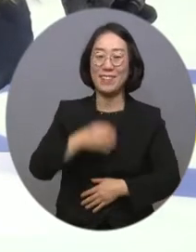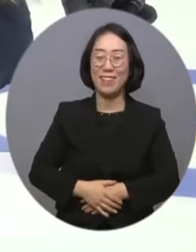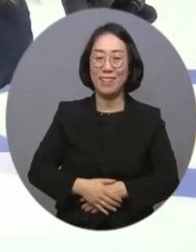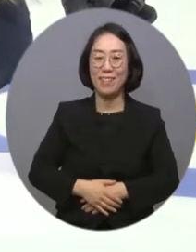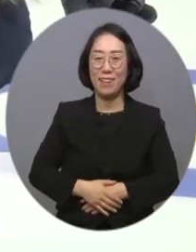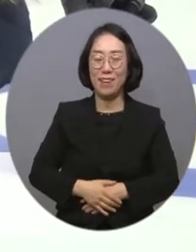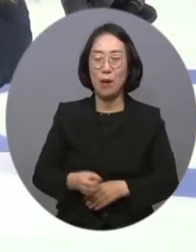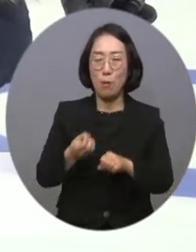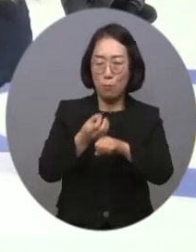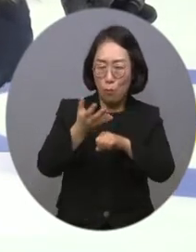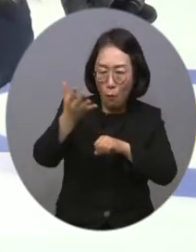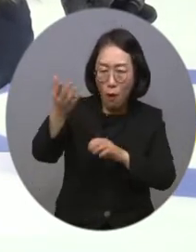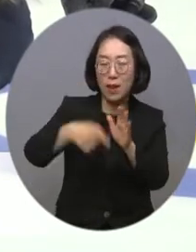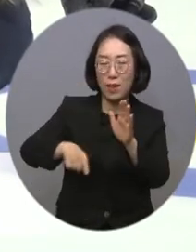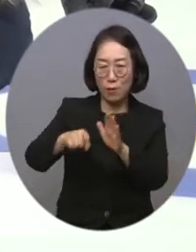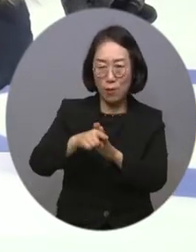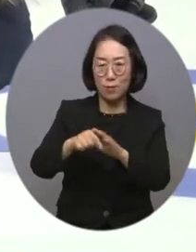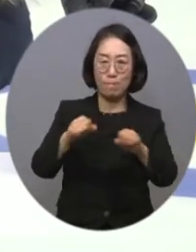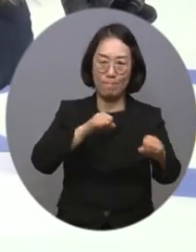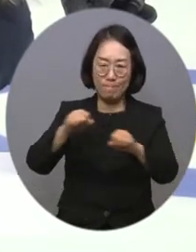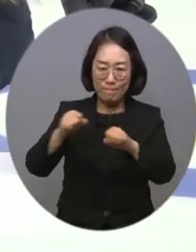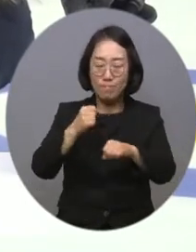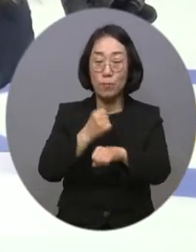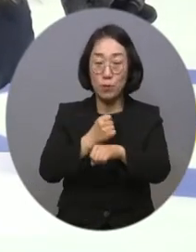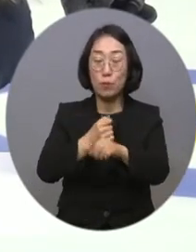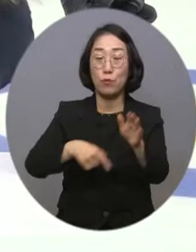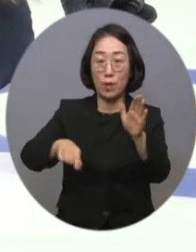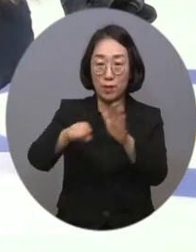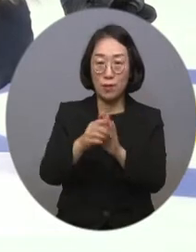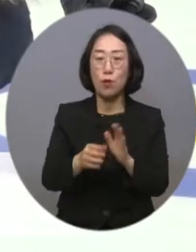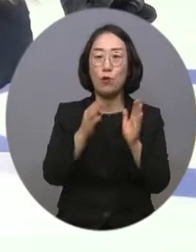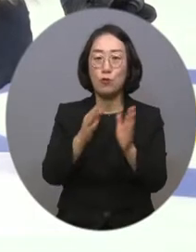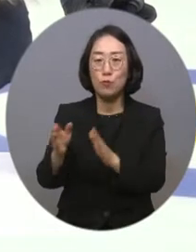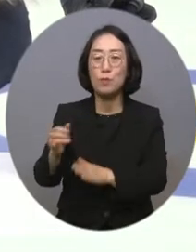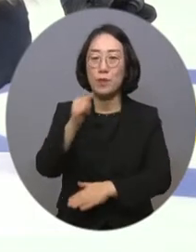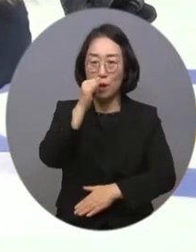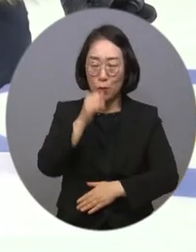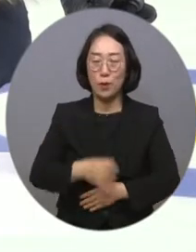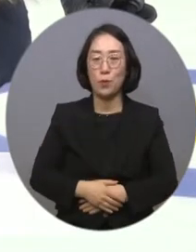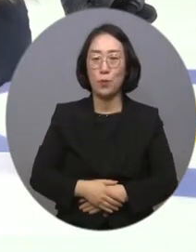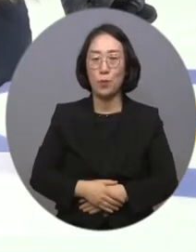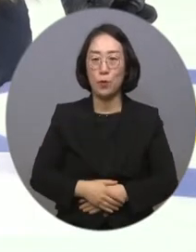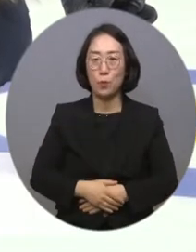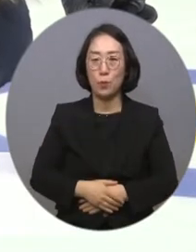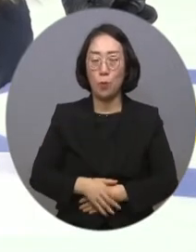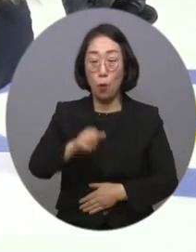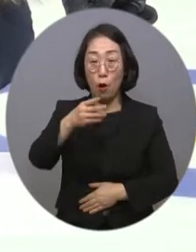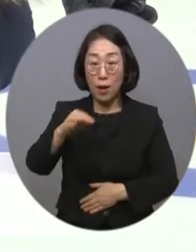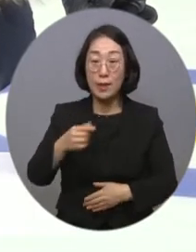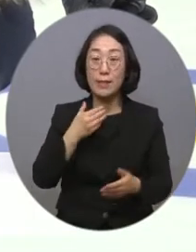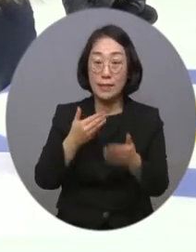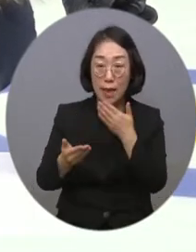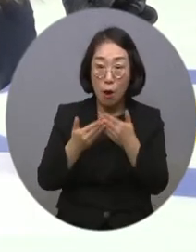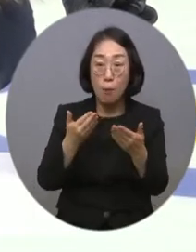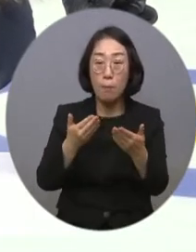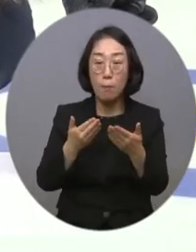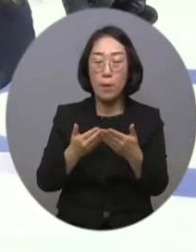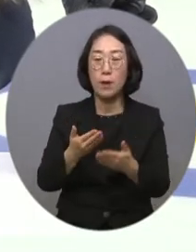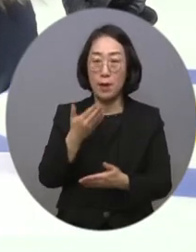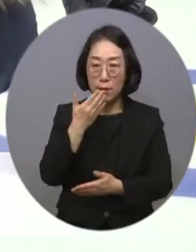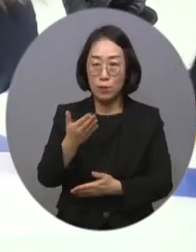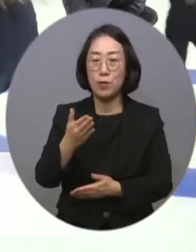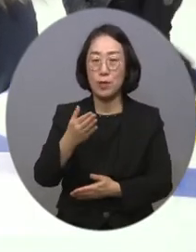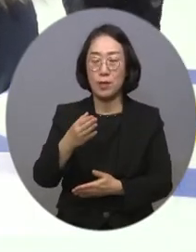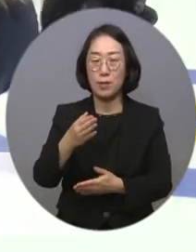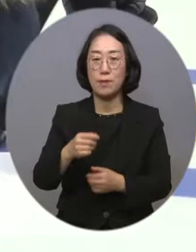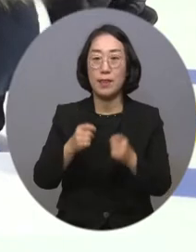대중화를 저희가 앞장서기 위해서 이렇게 준비를 하고 컬링을 체험하는 시간을 가져보도록